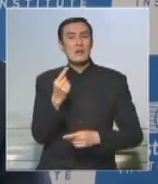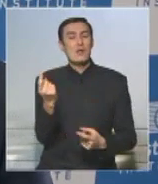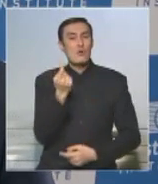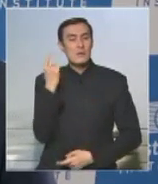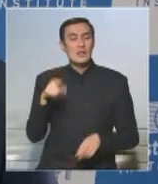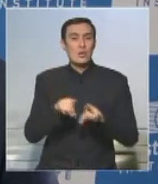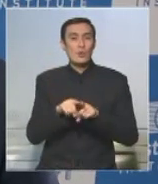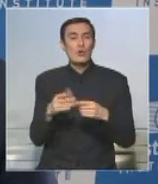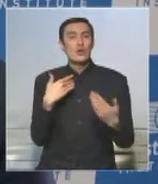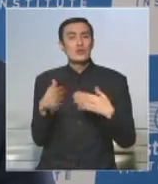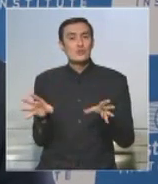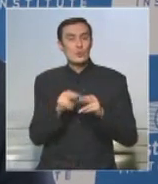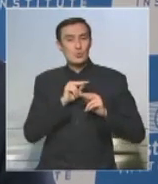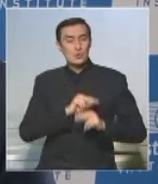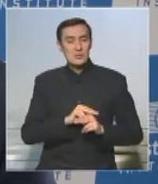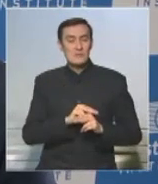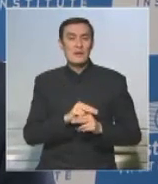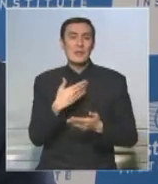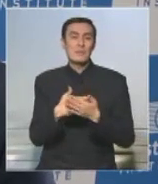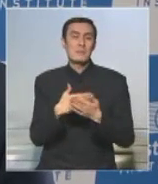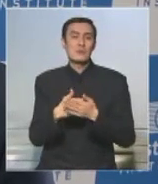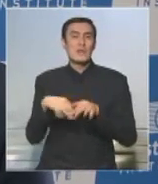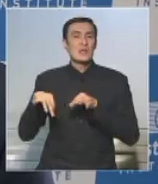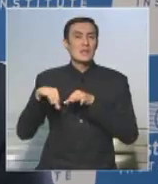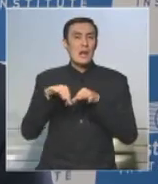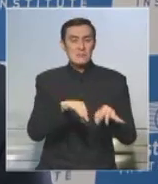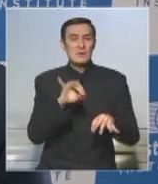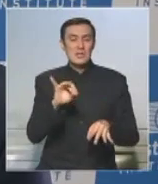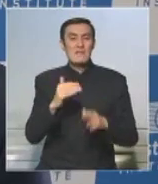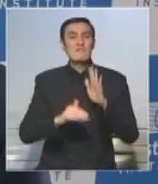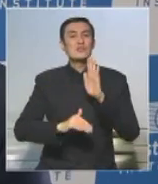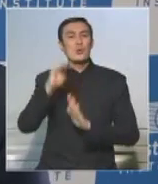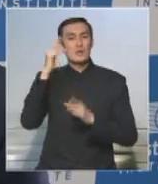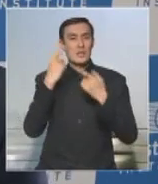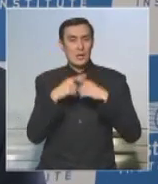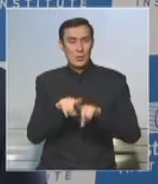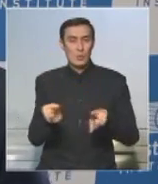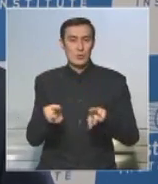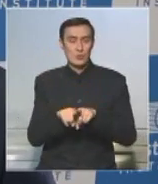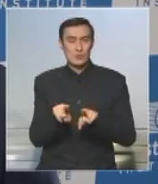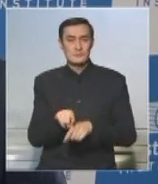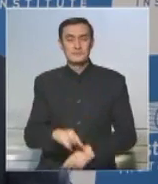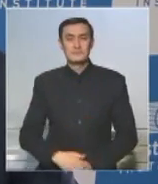И такое сотрудничество охватывает не только, к примеру, сферу транспорта, но и высокие технологии.